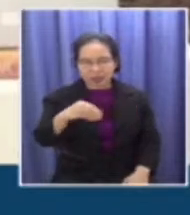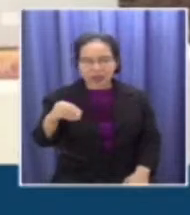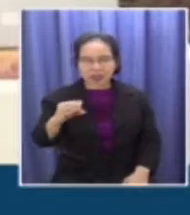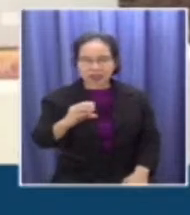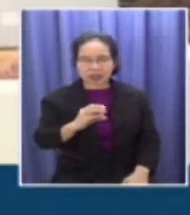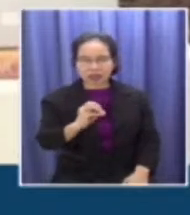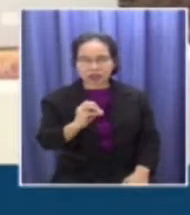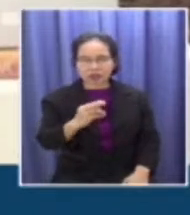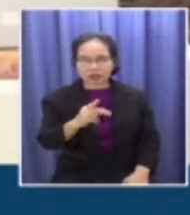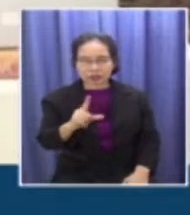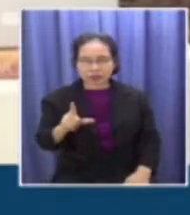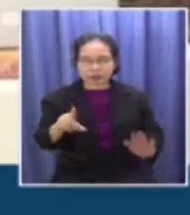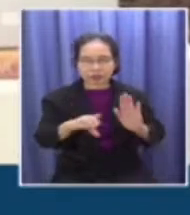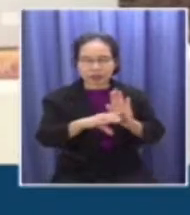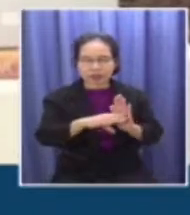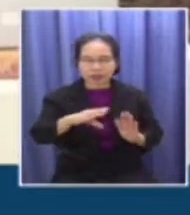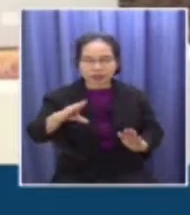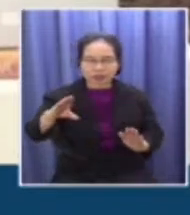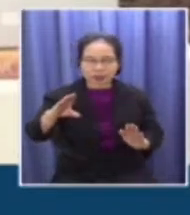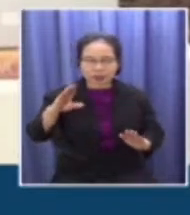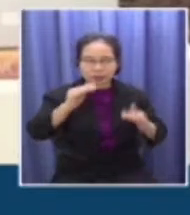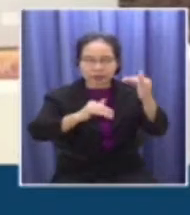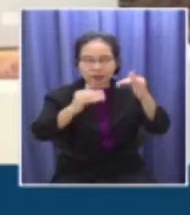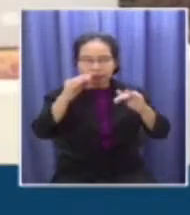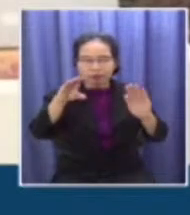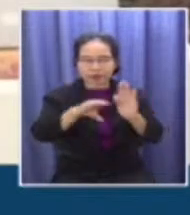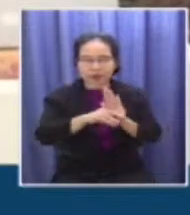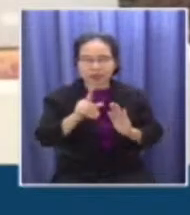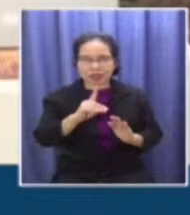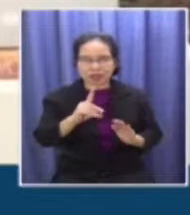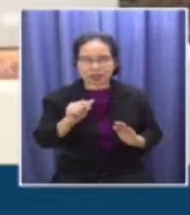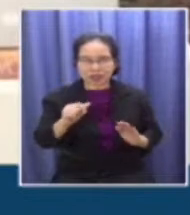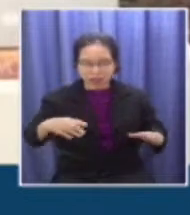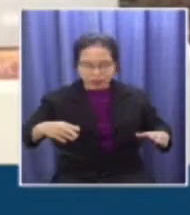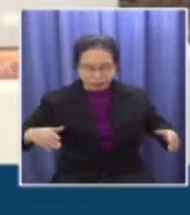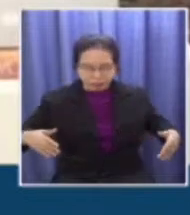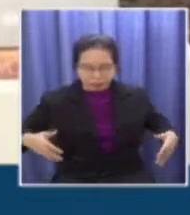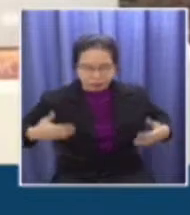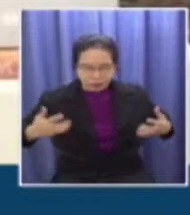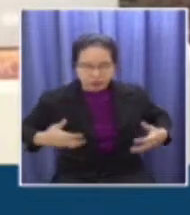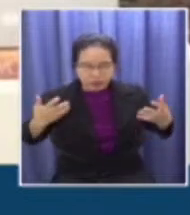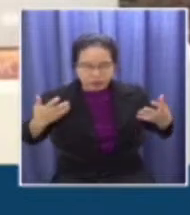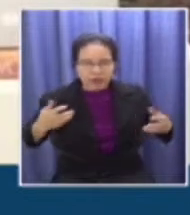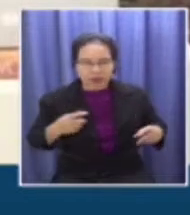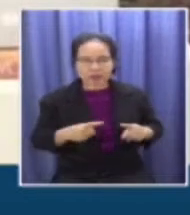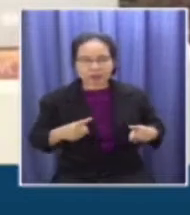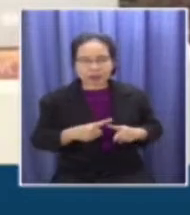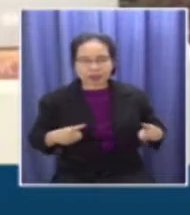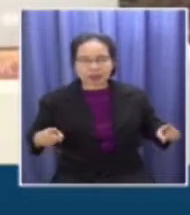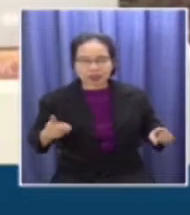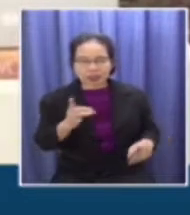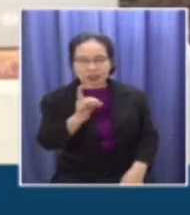afa se ya de nipa hawo mu ahyenso de toto no ne nka tia de ho a